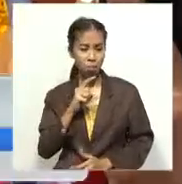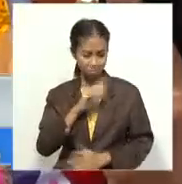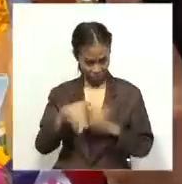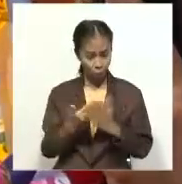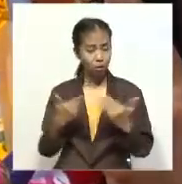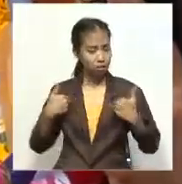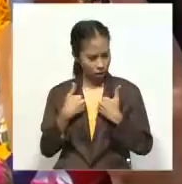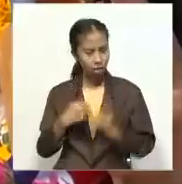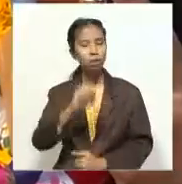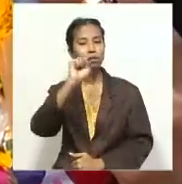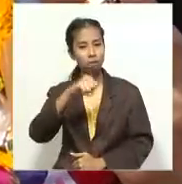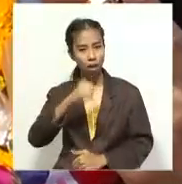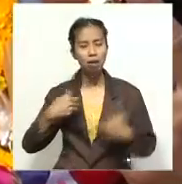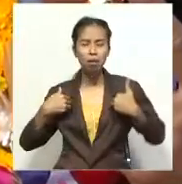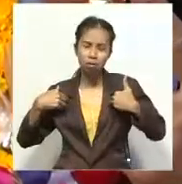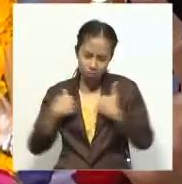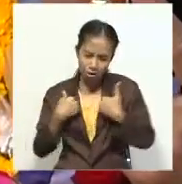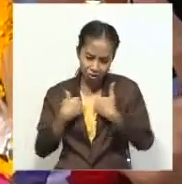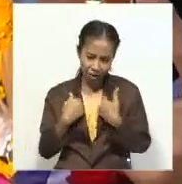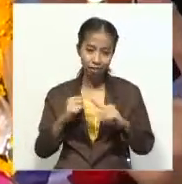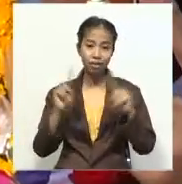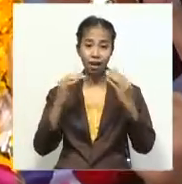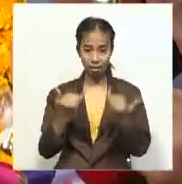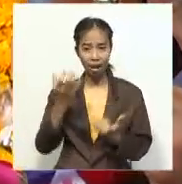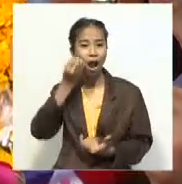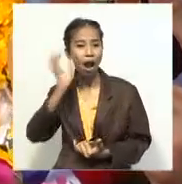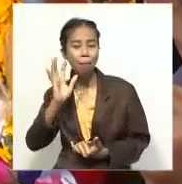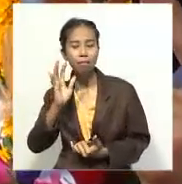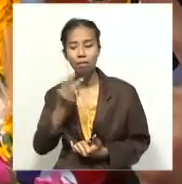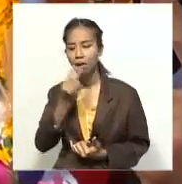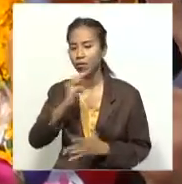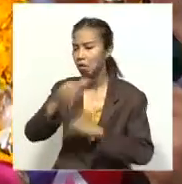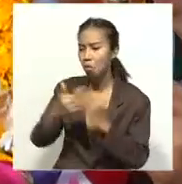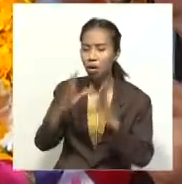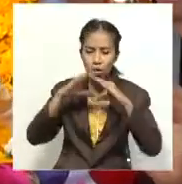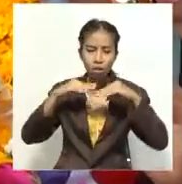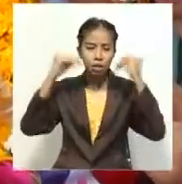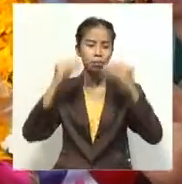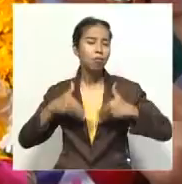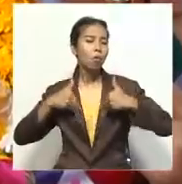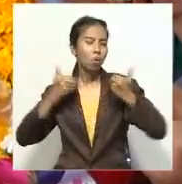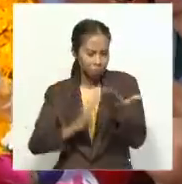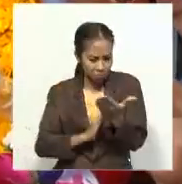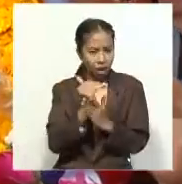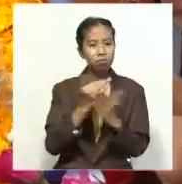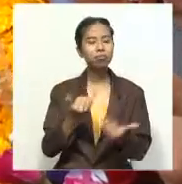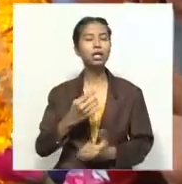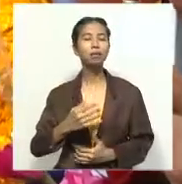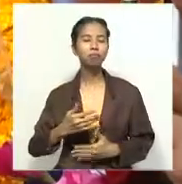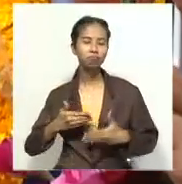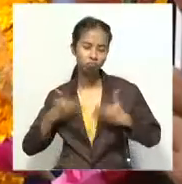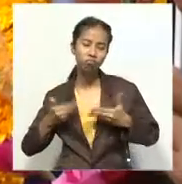ต่ดีใจกลับมาบ้านทุกคนหายเหนื่อยเห็นรอยยิ้มของทุกคนที่เราทำสำเร็จเราดีใจครับที่ภารกิจนี้เราเป็นส่วนหนึ่ง